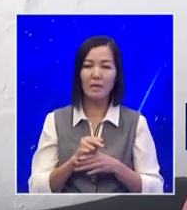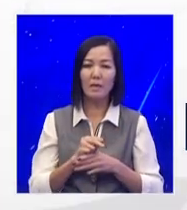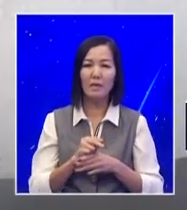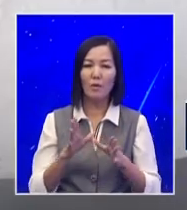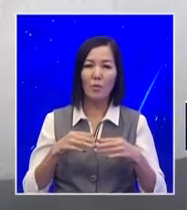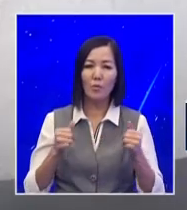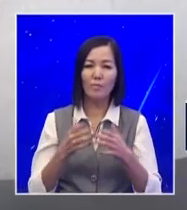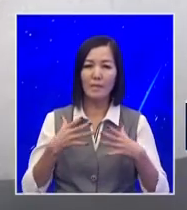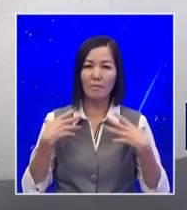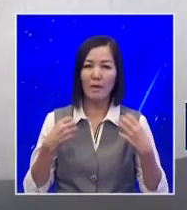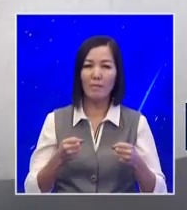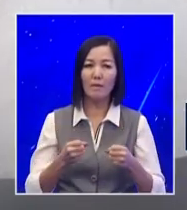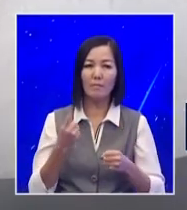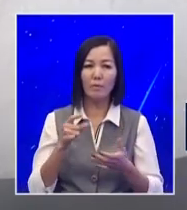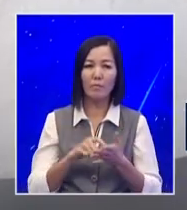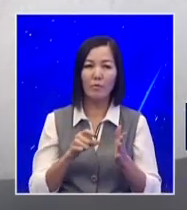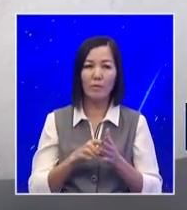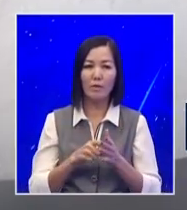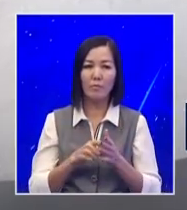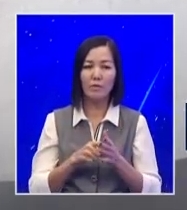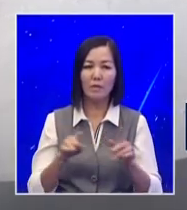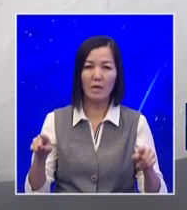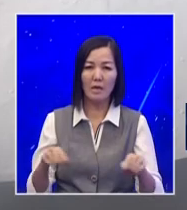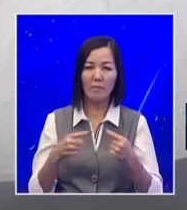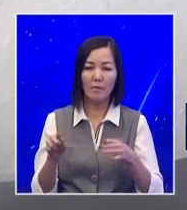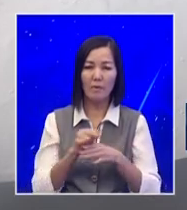маман. Кейін бір бөлмесі болса да қалыпқа келтіру керек.